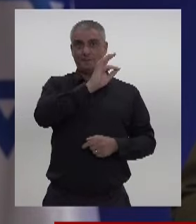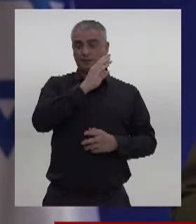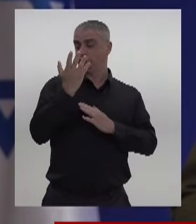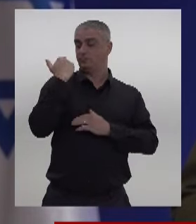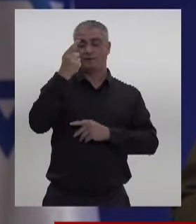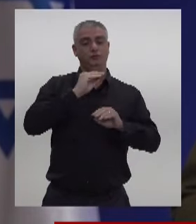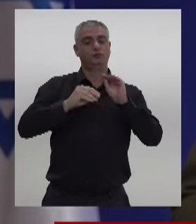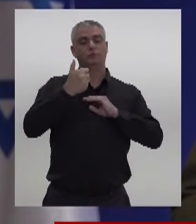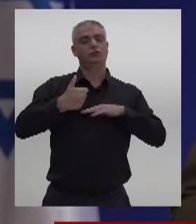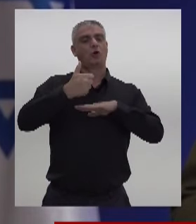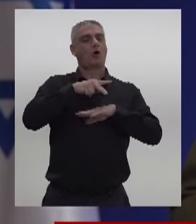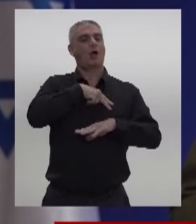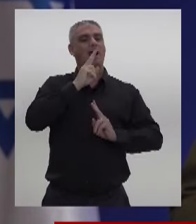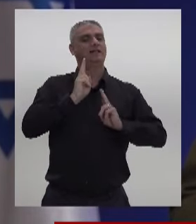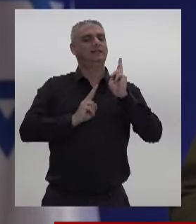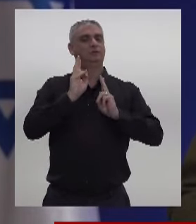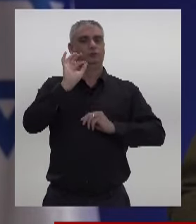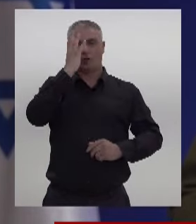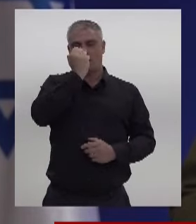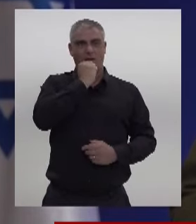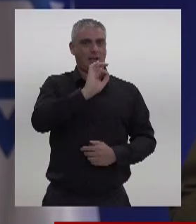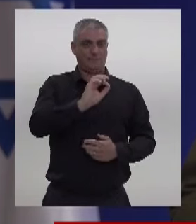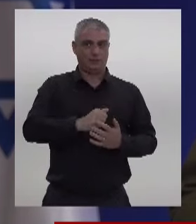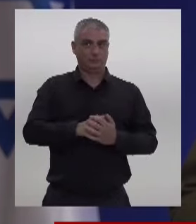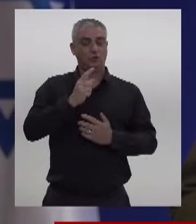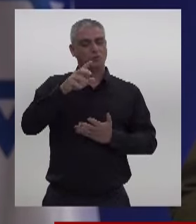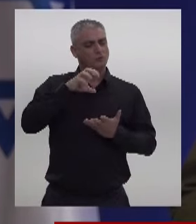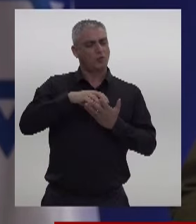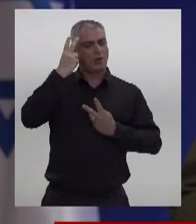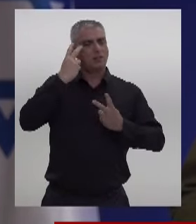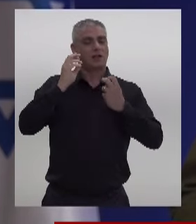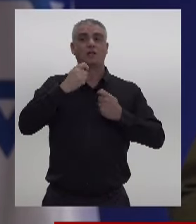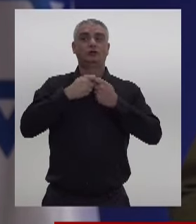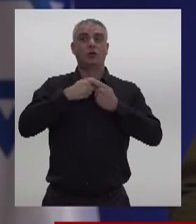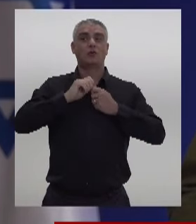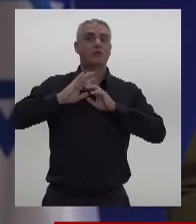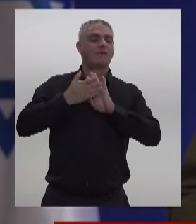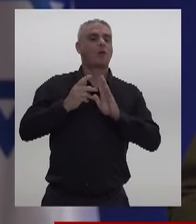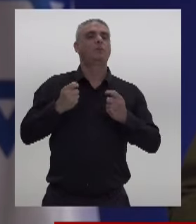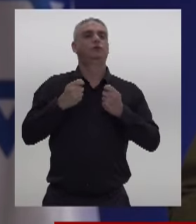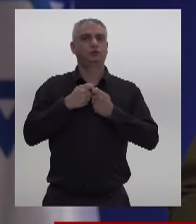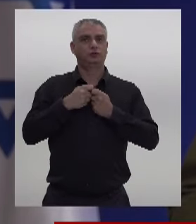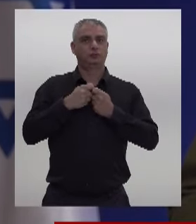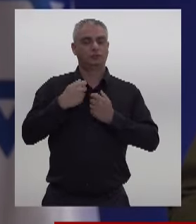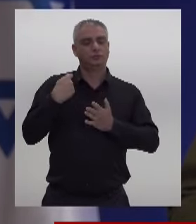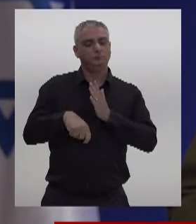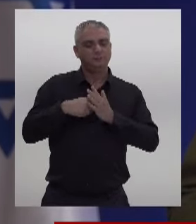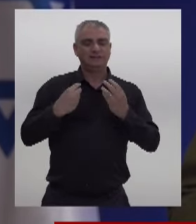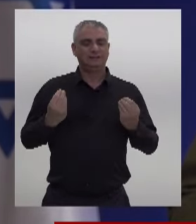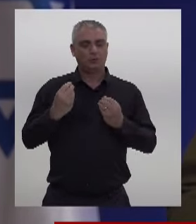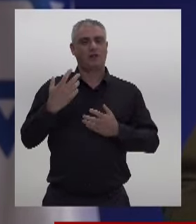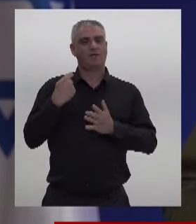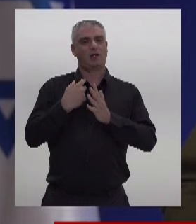שימש כראש מערך היצור של החמס הוא מוקד ידע של הארגון בכל הקשור להצטיידות והתחממות